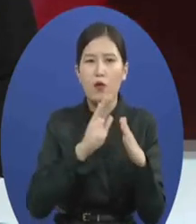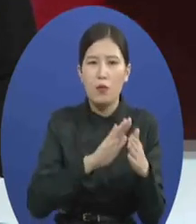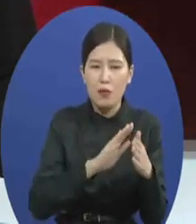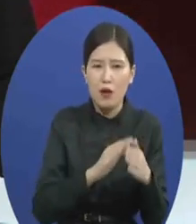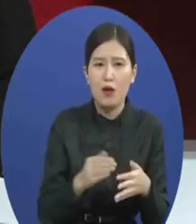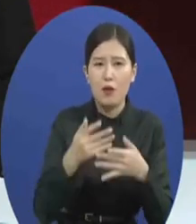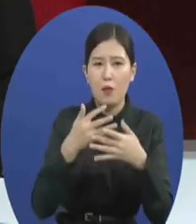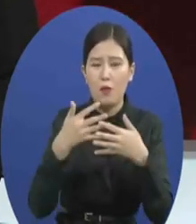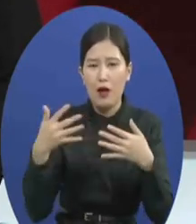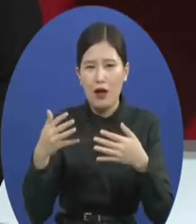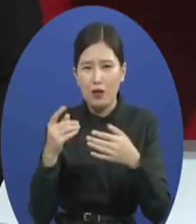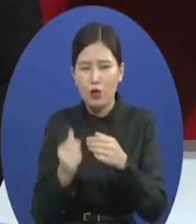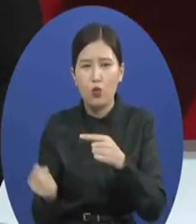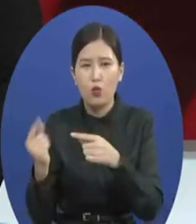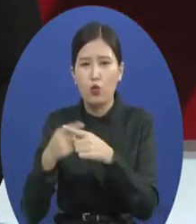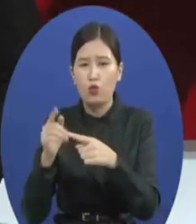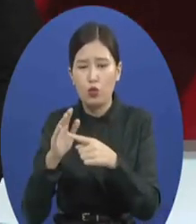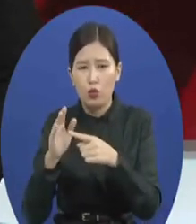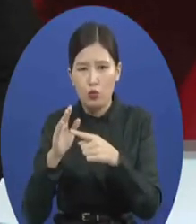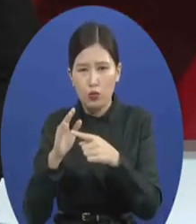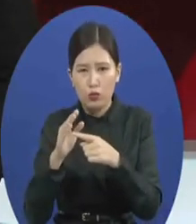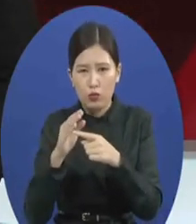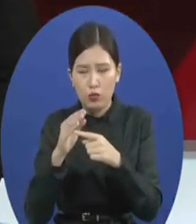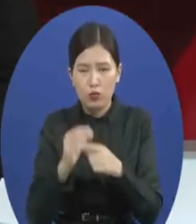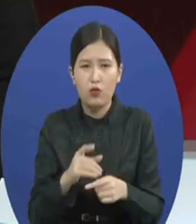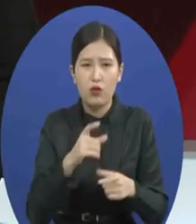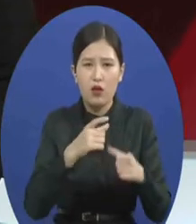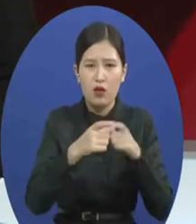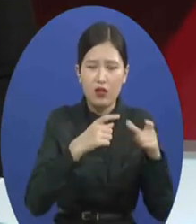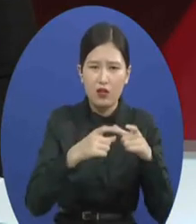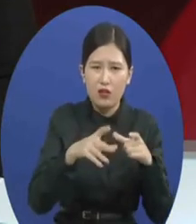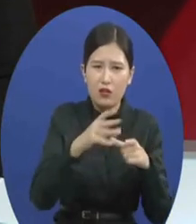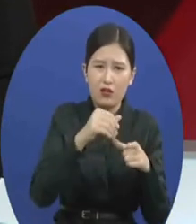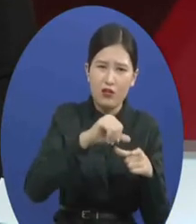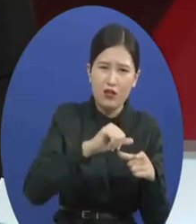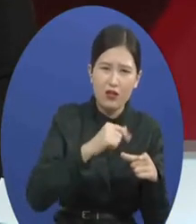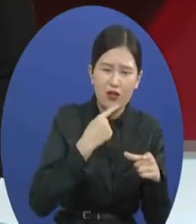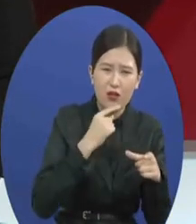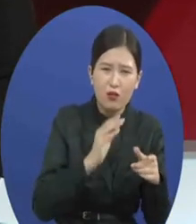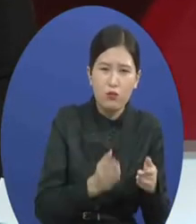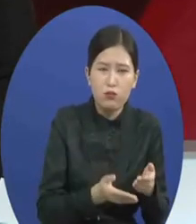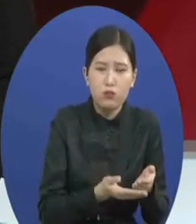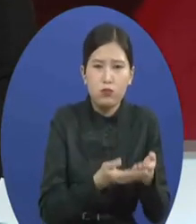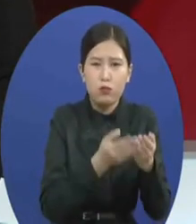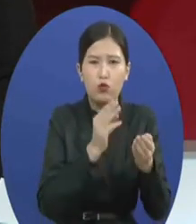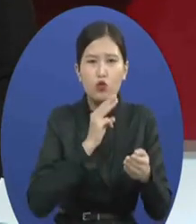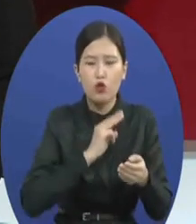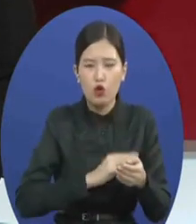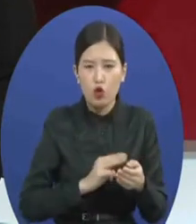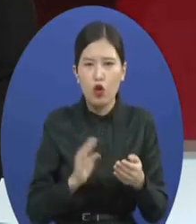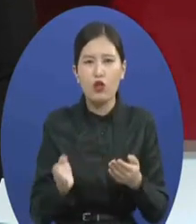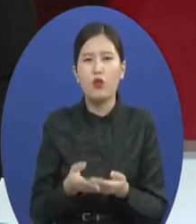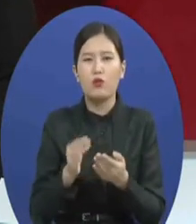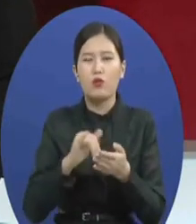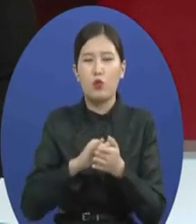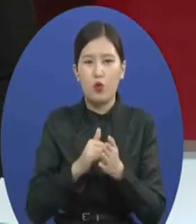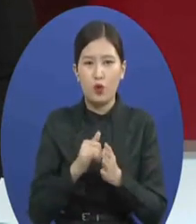байх улмаар сэхийн тоогоо эдийн засгаа эрүүлжүүлэхэд чиглэгдсэн багц дэмжлэг гэж товчхонд нь дүгнж